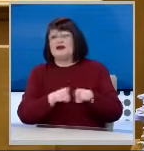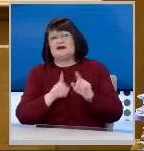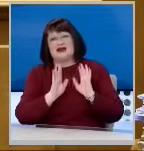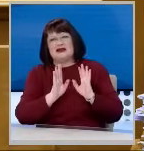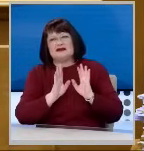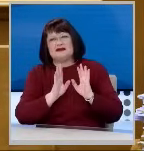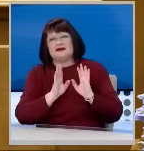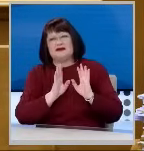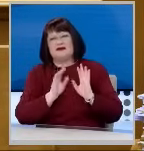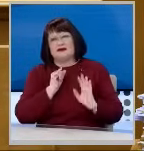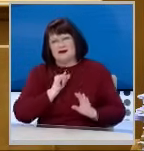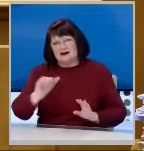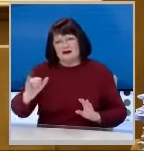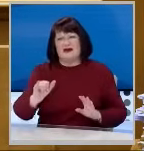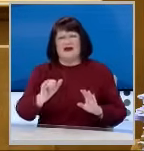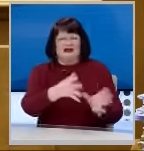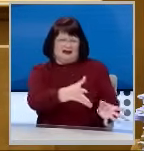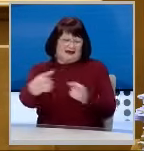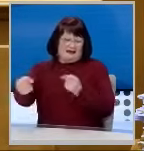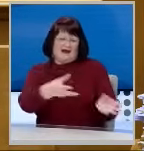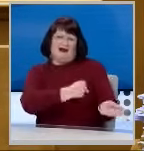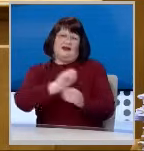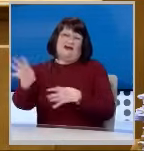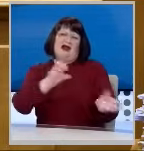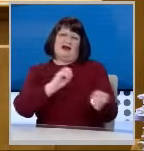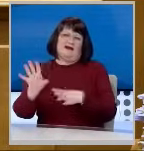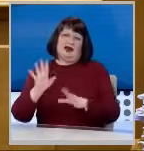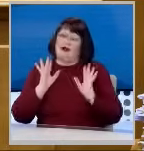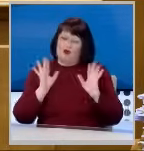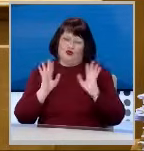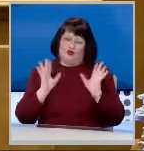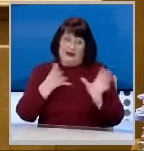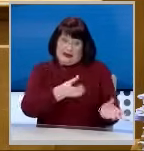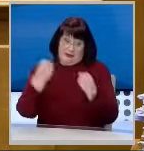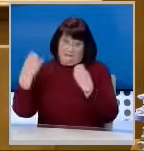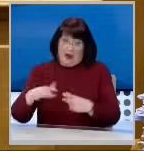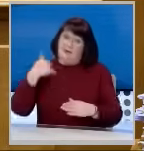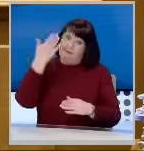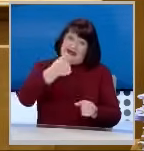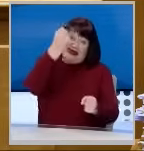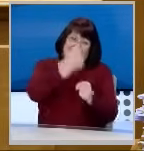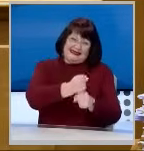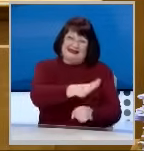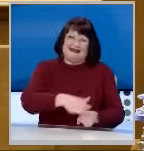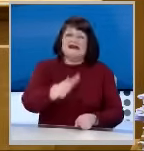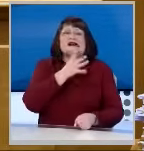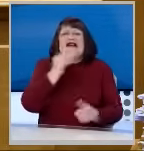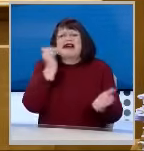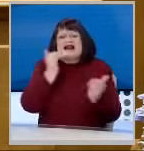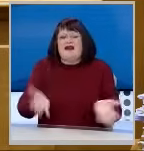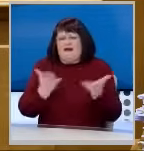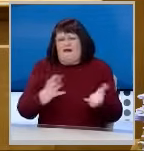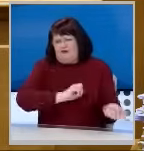με απομάκρυνση συντριμμιών γιατί έγινε μετά την απομάκρυνση των συντριμμιών αυτή την άτσαλη και γρήγορη